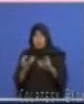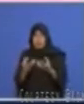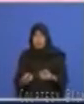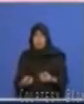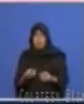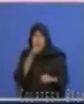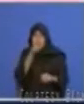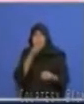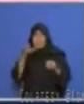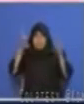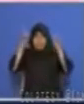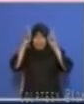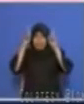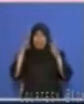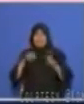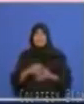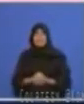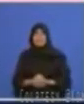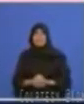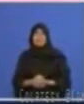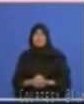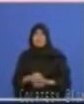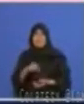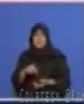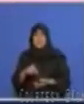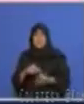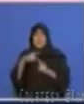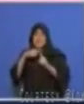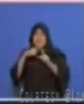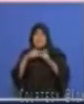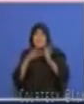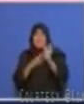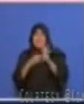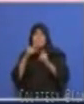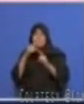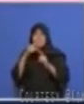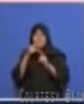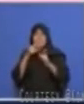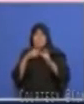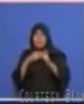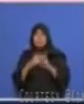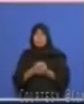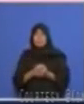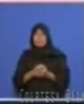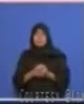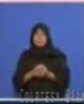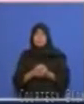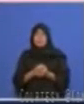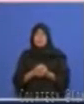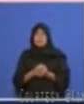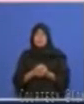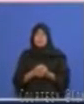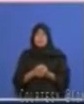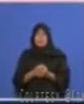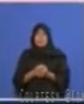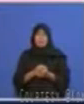sapi padahal ini Danau Tempe meliuk-liuk itu sampai danau walana itu airnya Banyak yang bisa